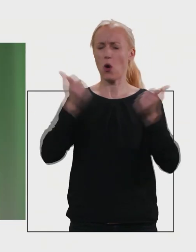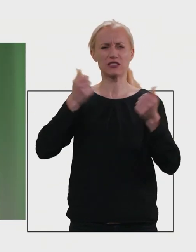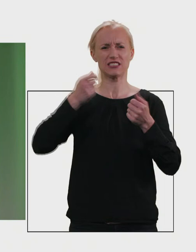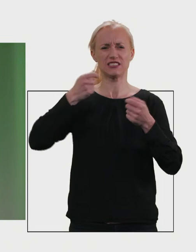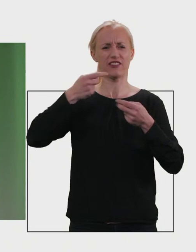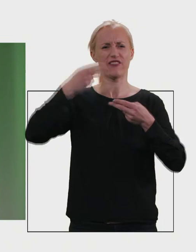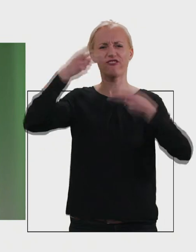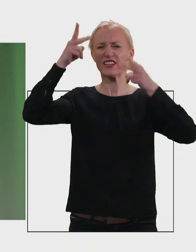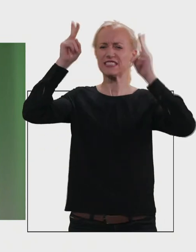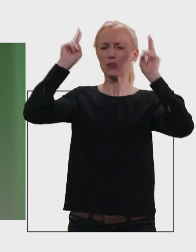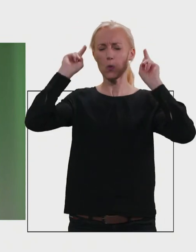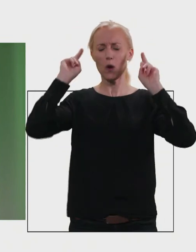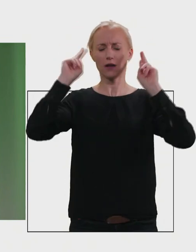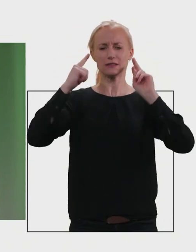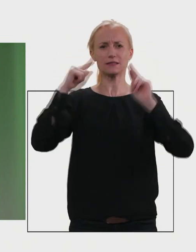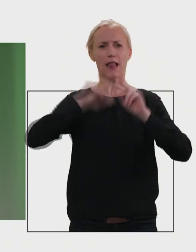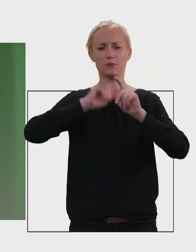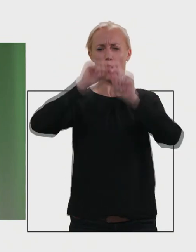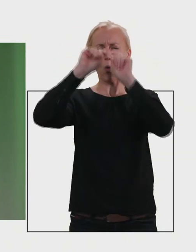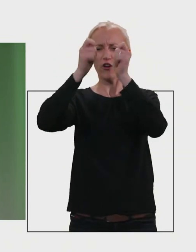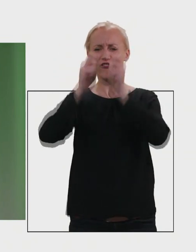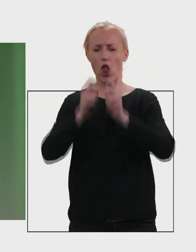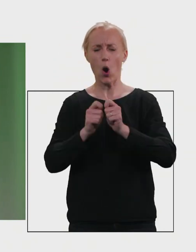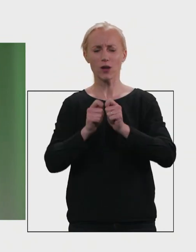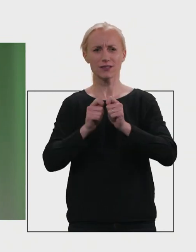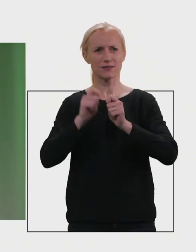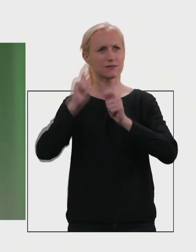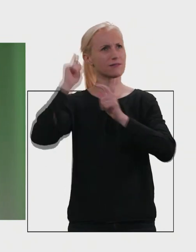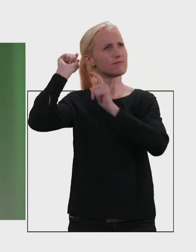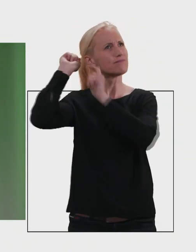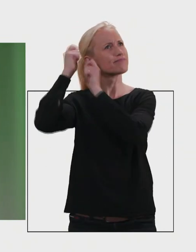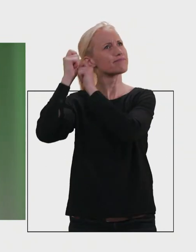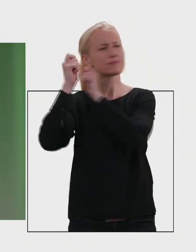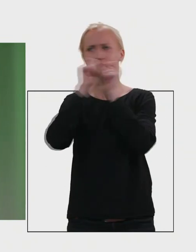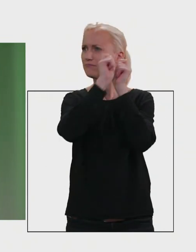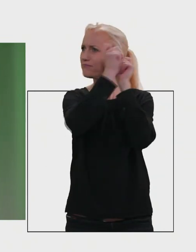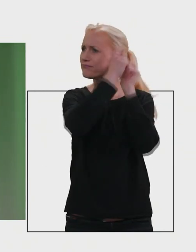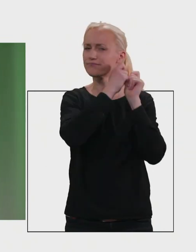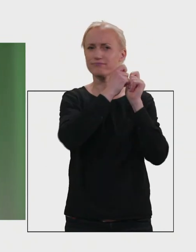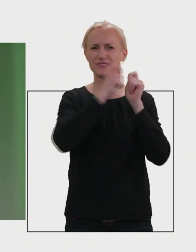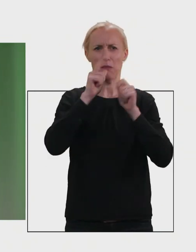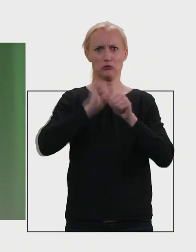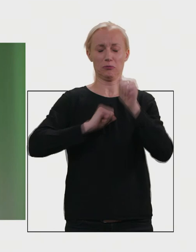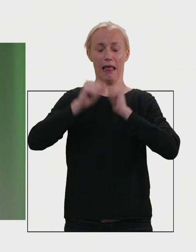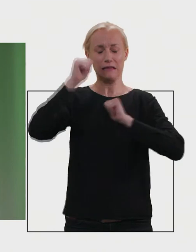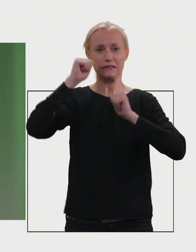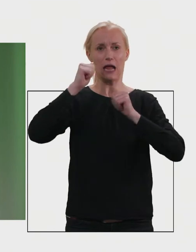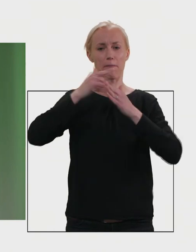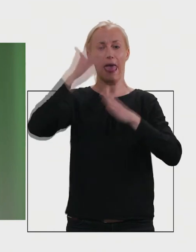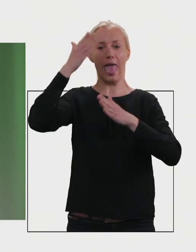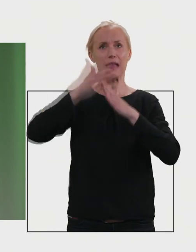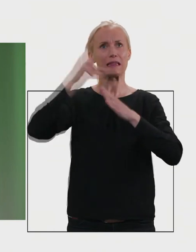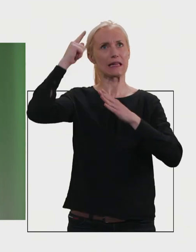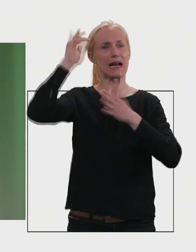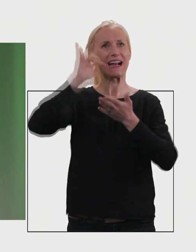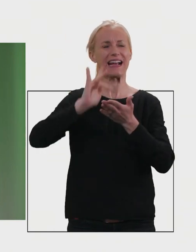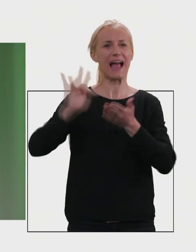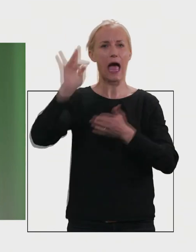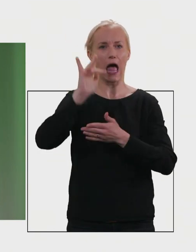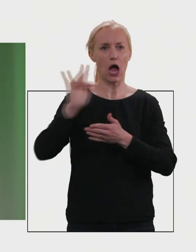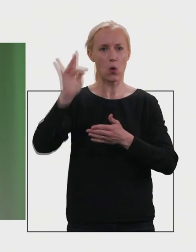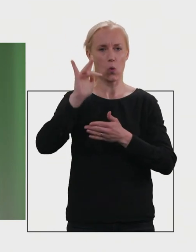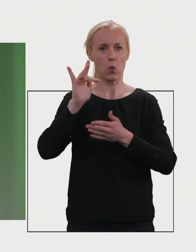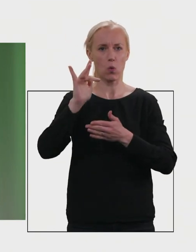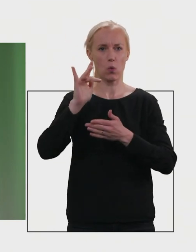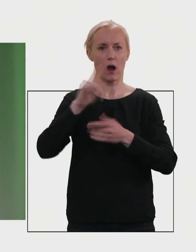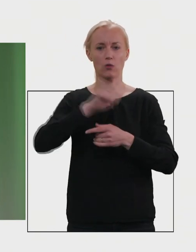nämlich hochgeflochtene Haare am Kopf entlang, was sehr weh tut, die an den Enden grau werden. Dann habe ich